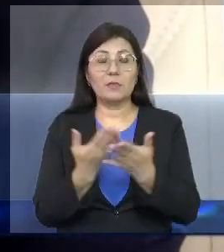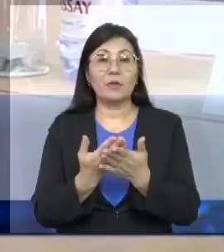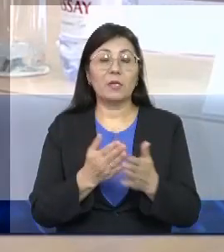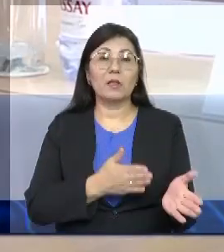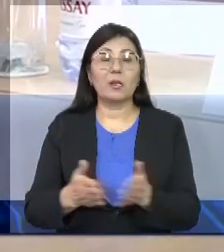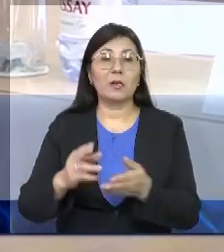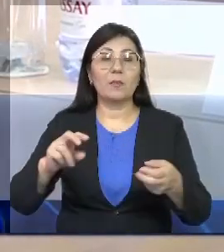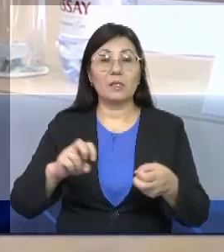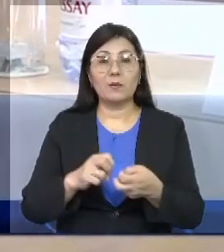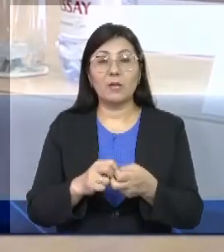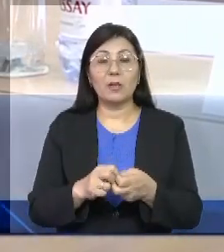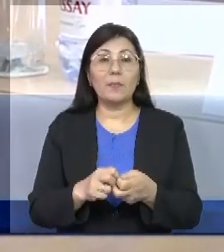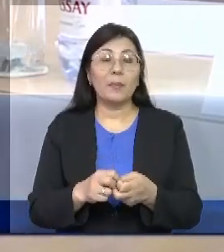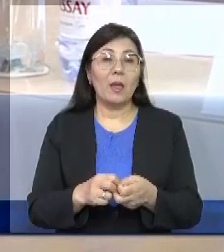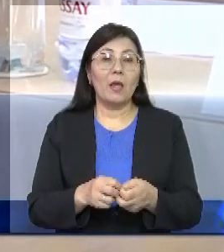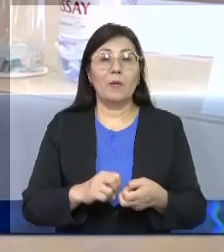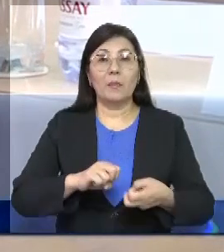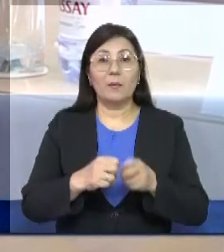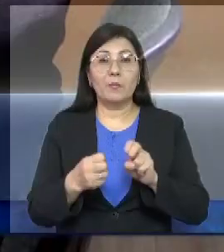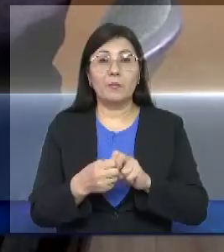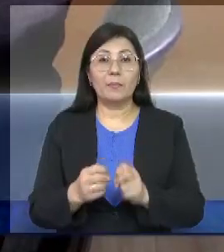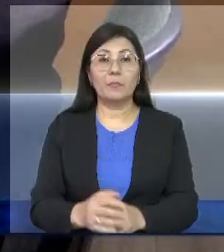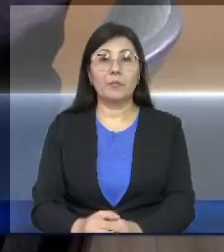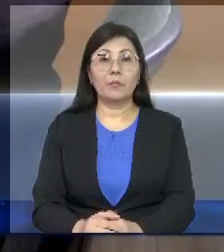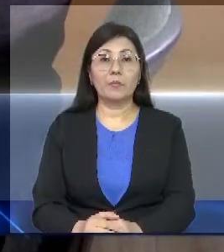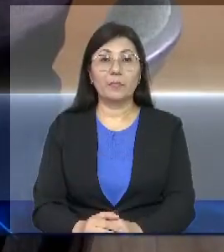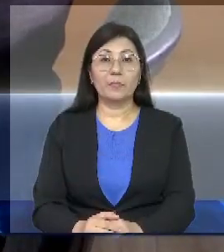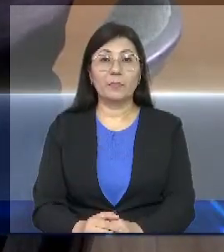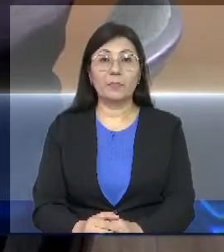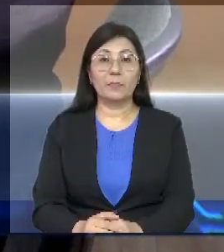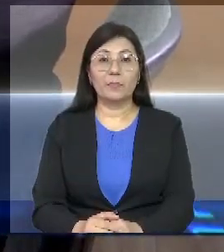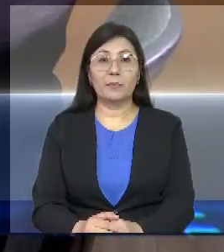обновления поселковых дорог. Николай Сырбов, Жанадиль Сагиев, Руслан Ельтаев, телеканал Актюбе.